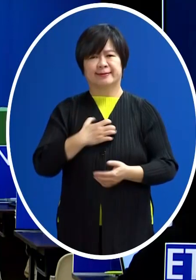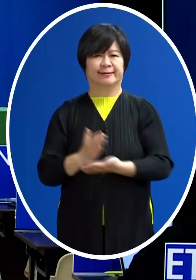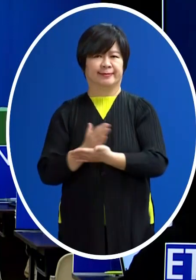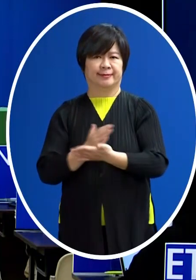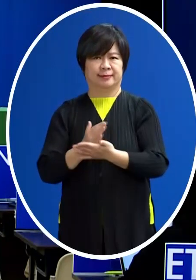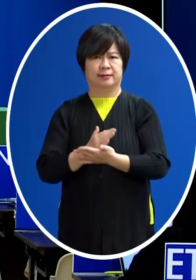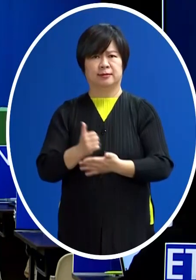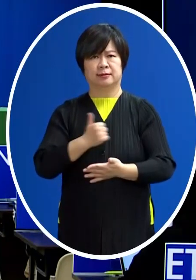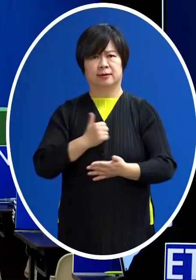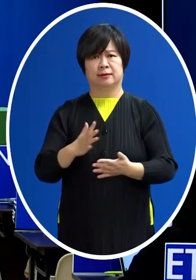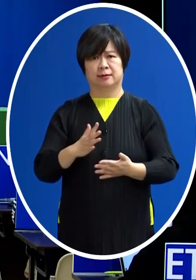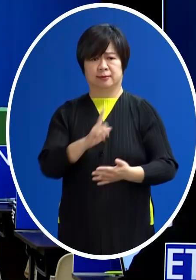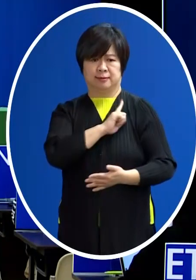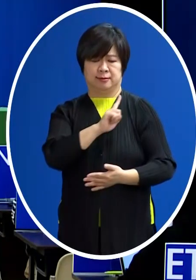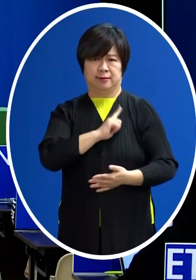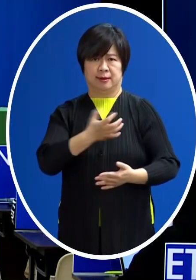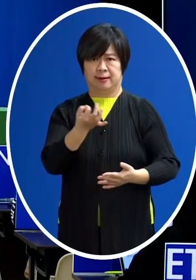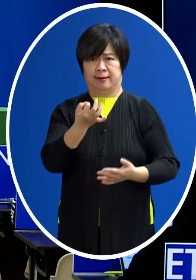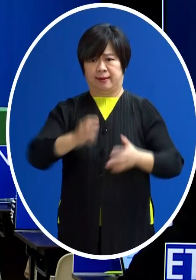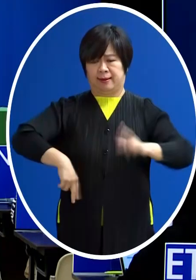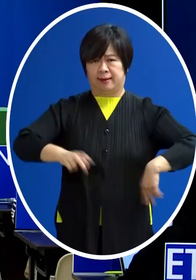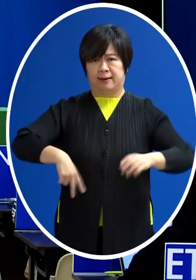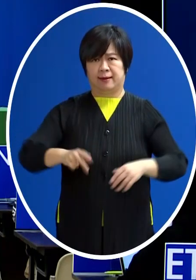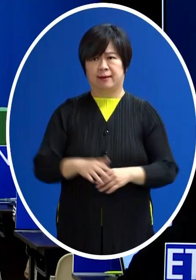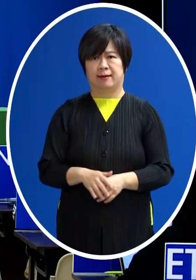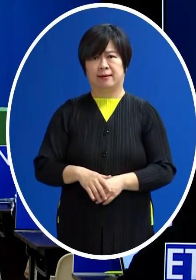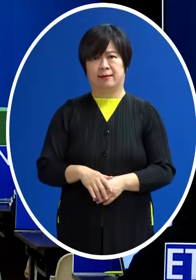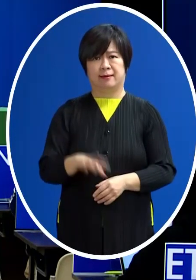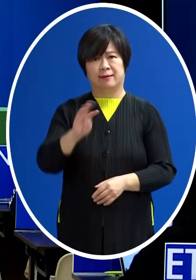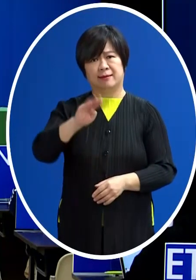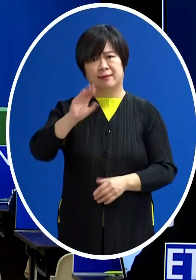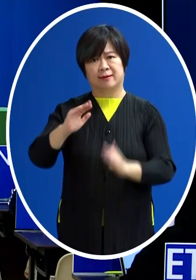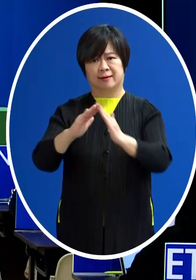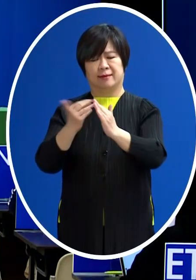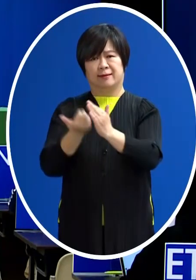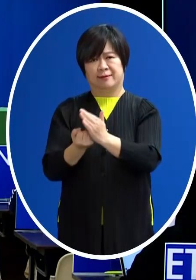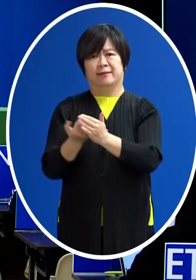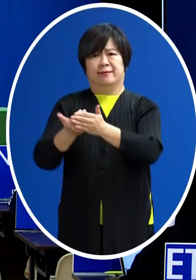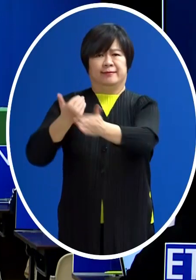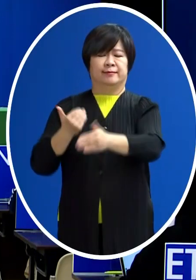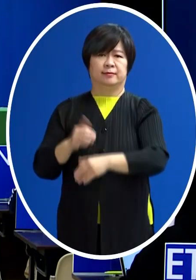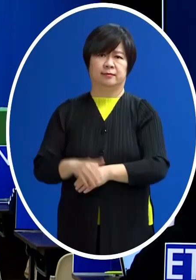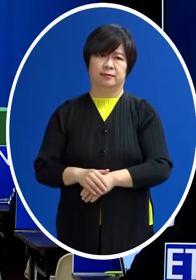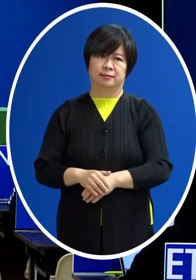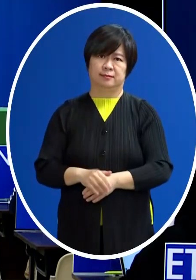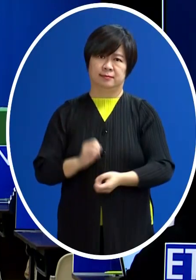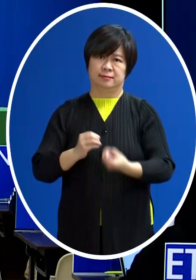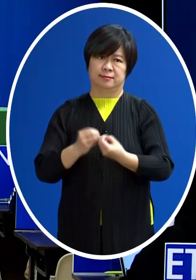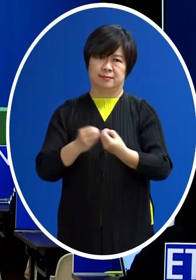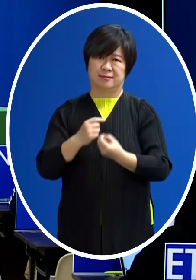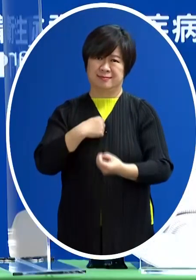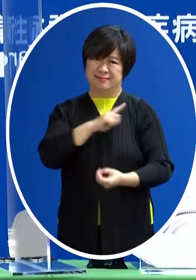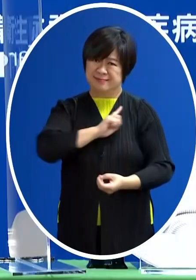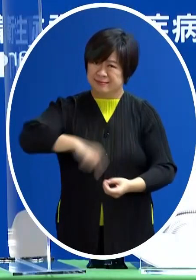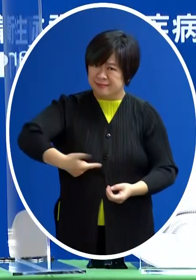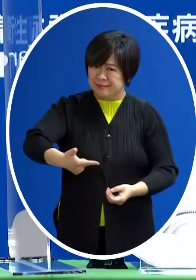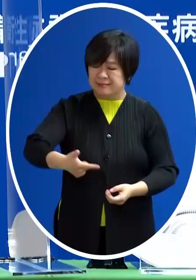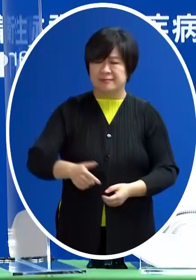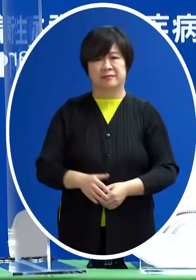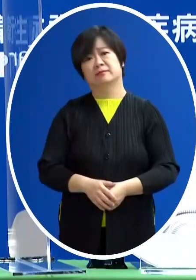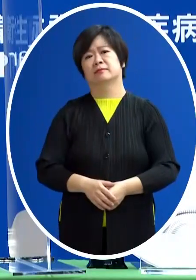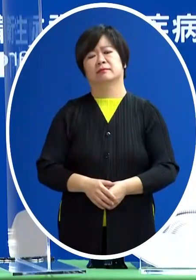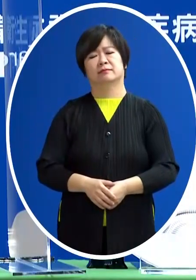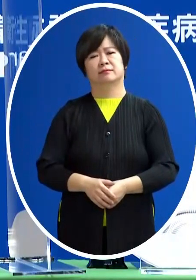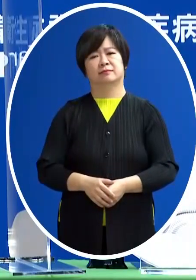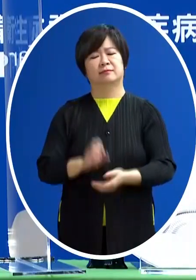实就是没有钱，付不出好几万元的居隔费用。请问这个部分有解吗？谢谢。 跟大家也报